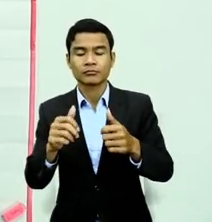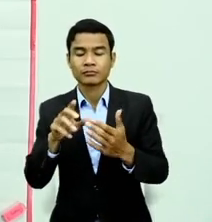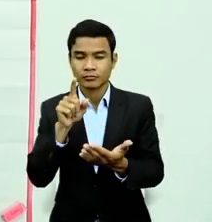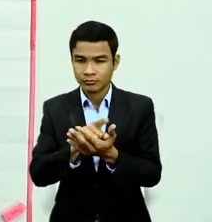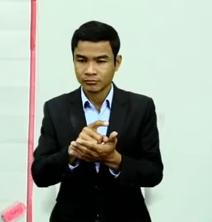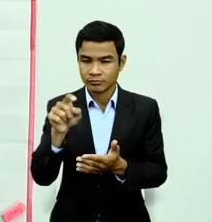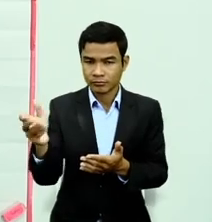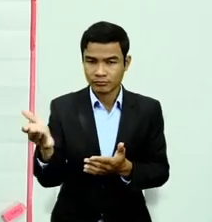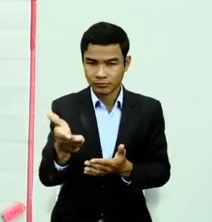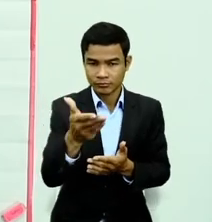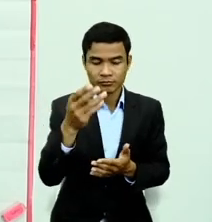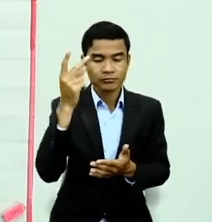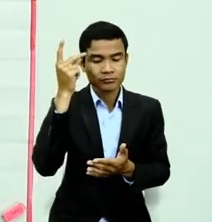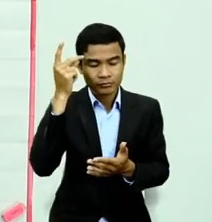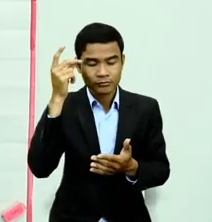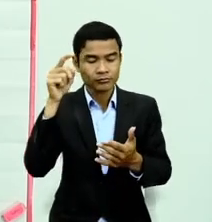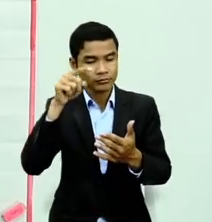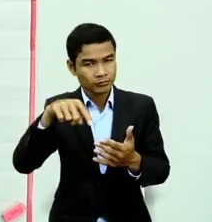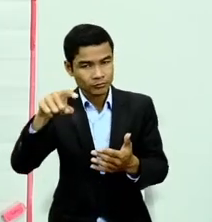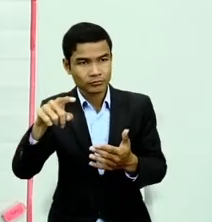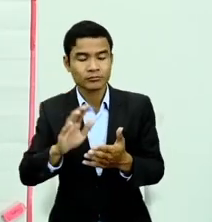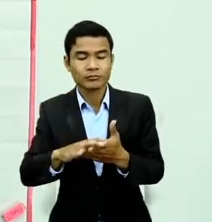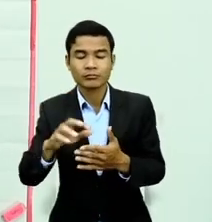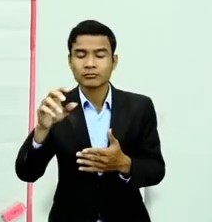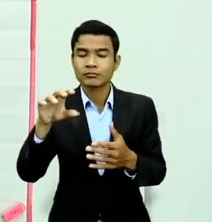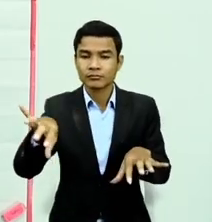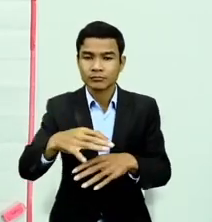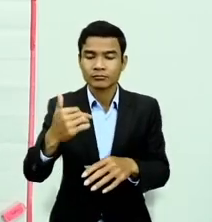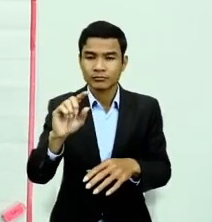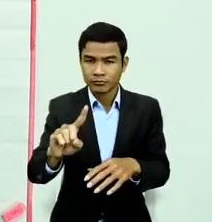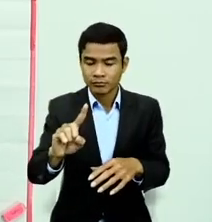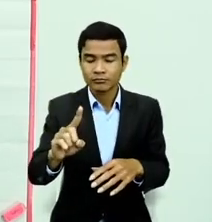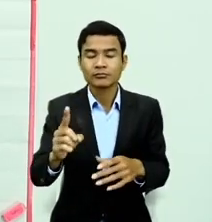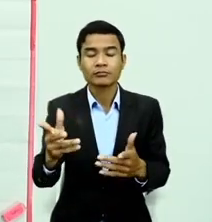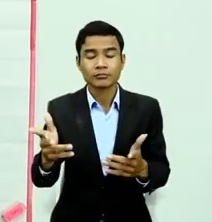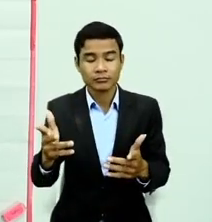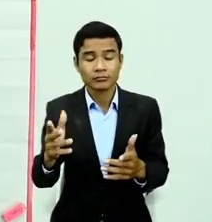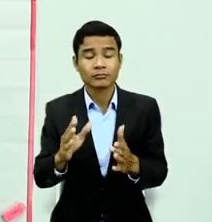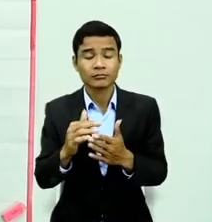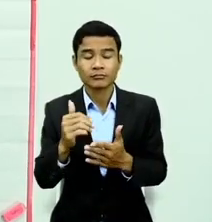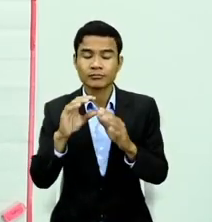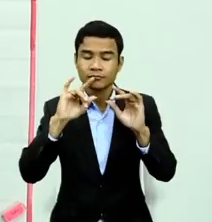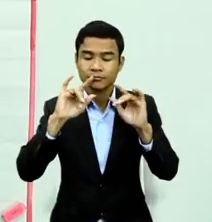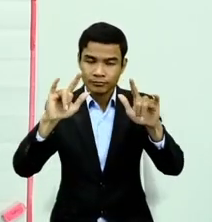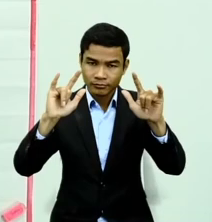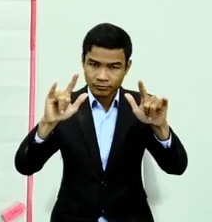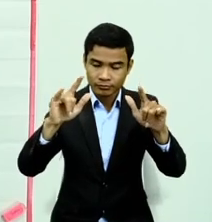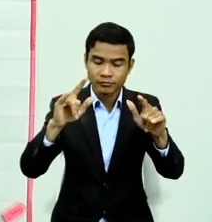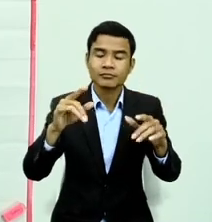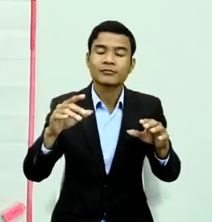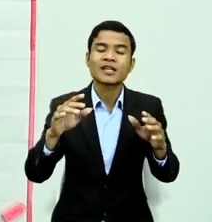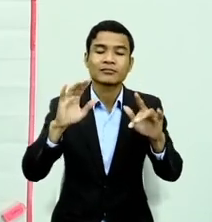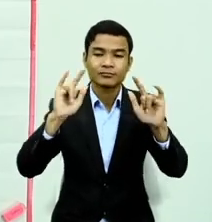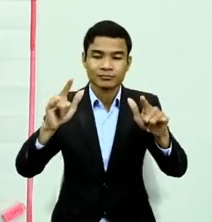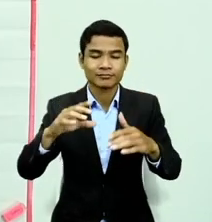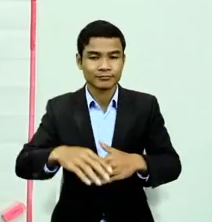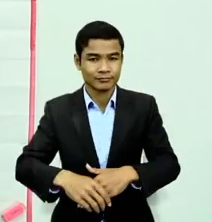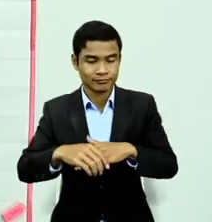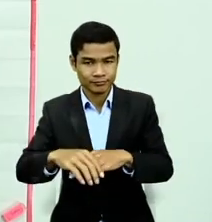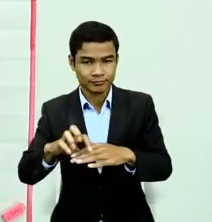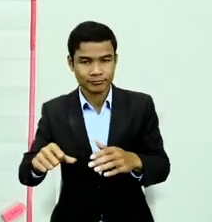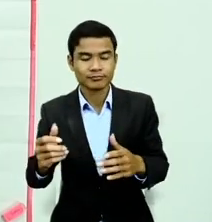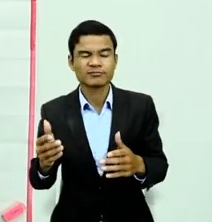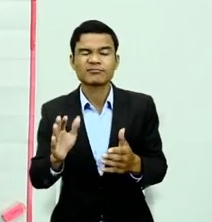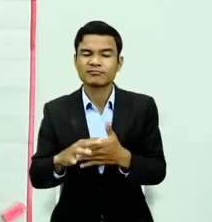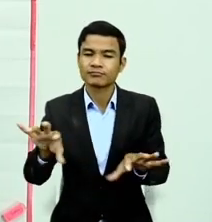con chà đại sạ cá mập hiệp tim mối cứ bằng hai ông pí cá chui bằng riền khnì chà chui bằng riền khnì tại vì